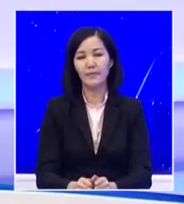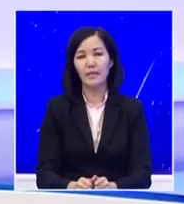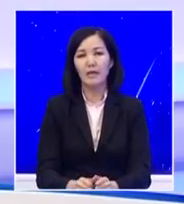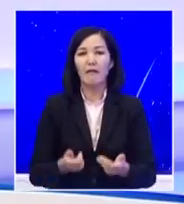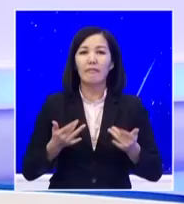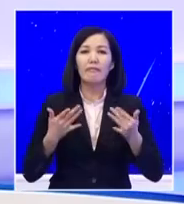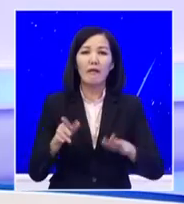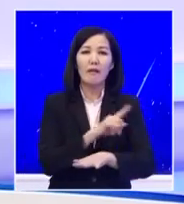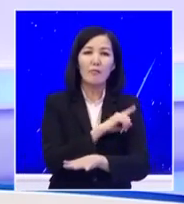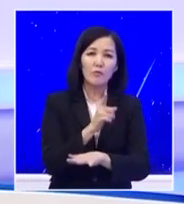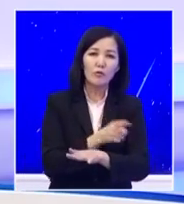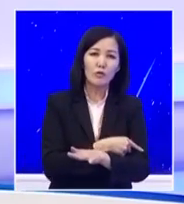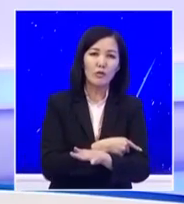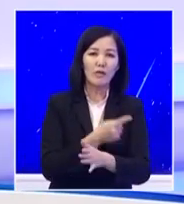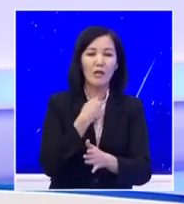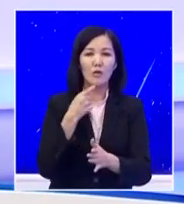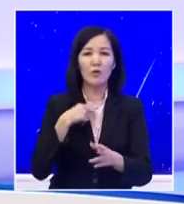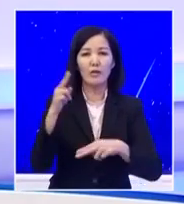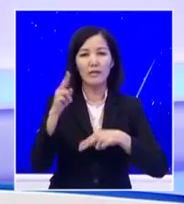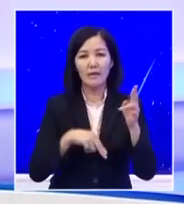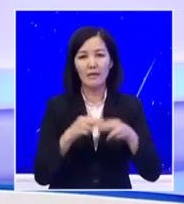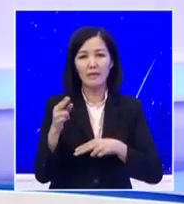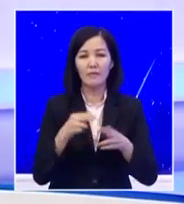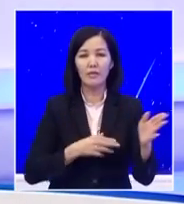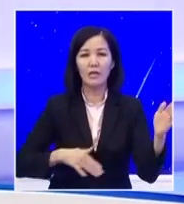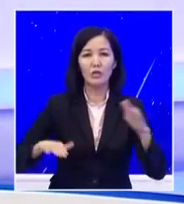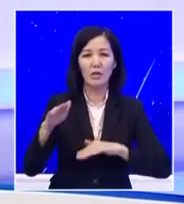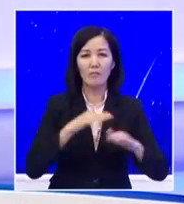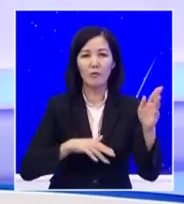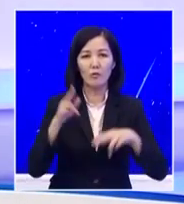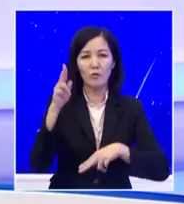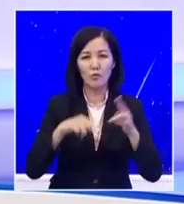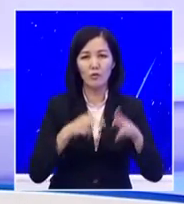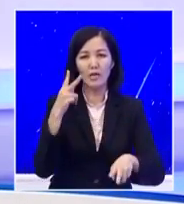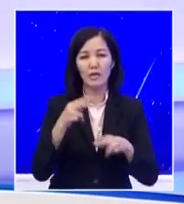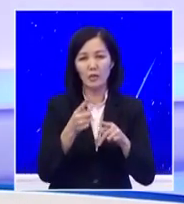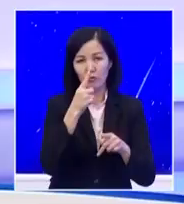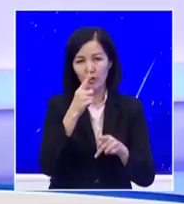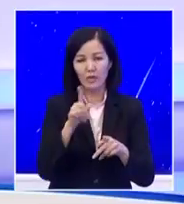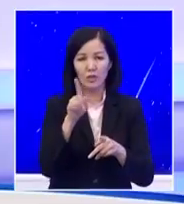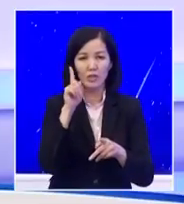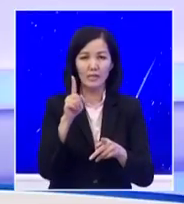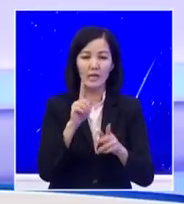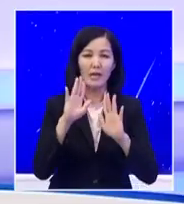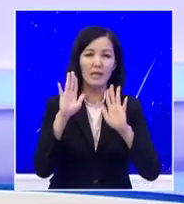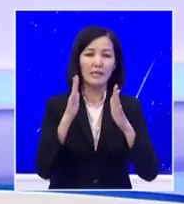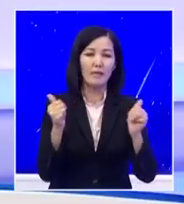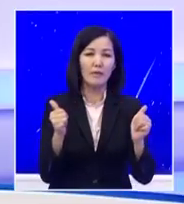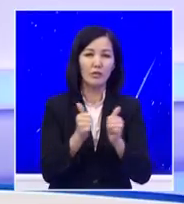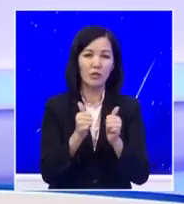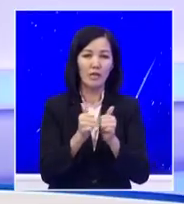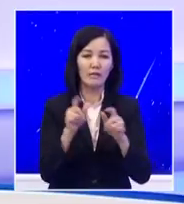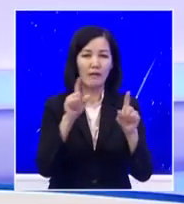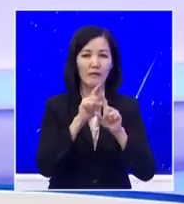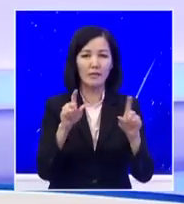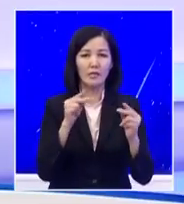Талап күшеймей, іс өңбейді. Талдықорғанда салынып жатқан жабық бассейн құрылысын аяқталуға жақын. Жастар саябағына іргелес бой көтерген